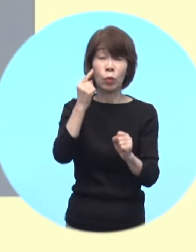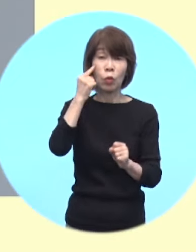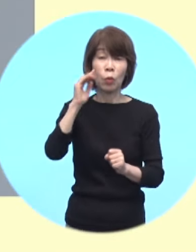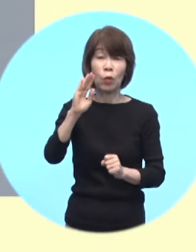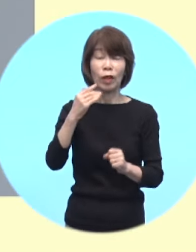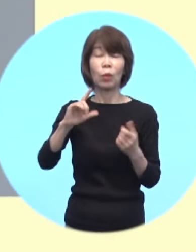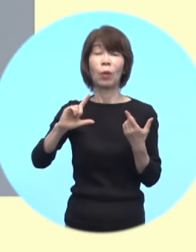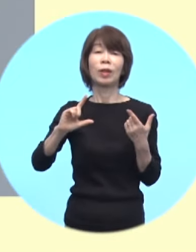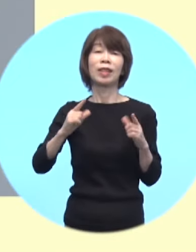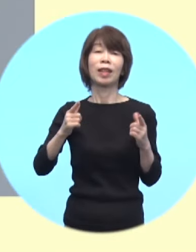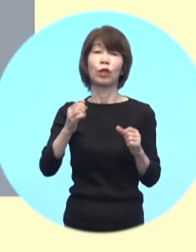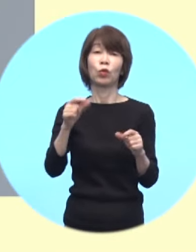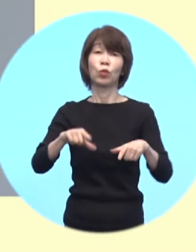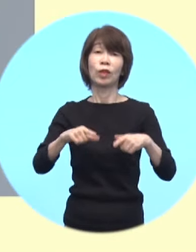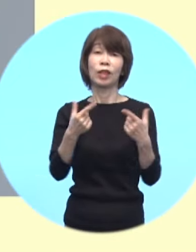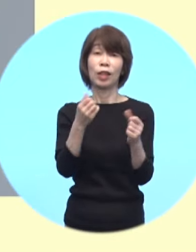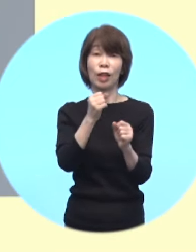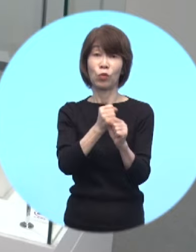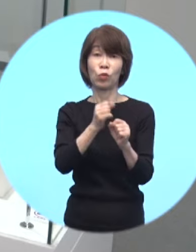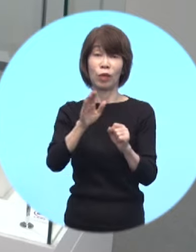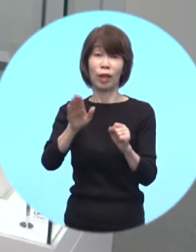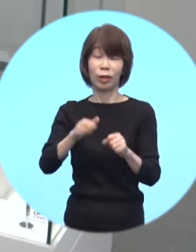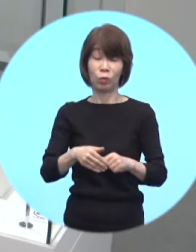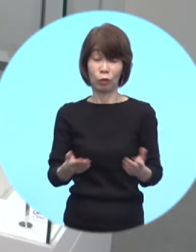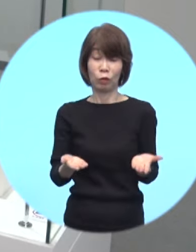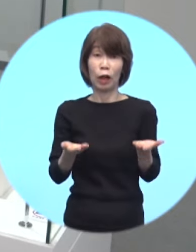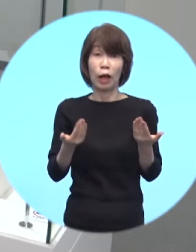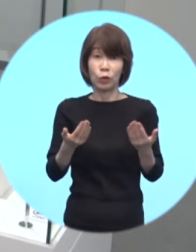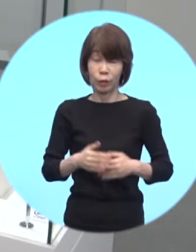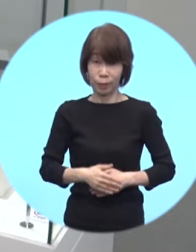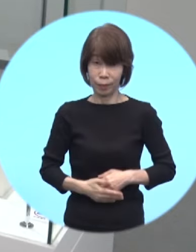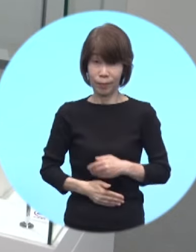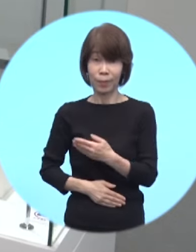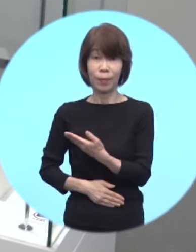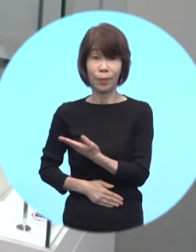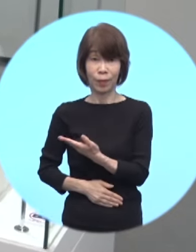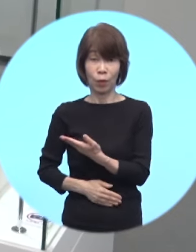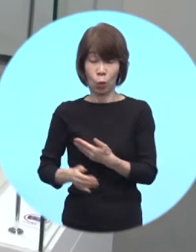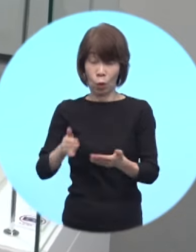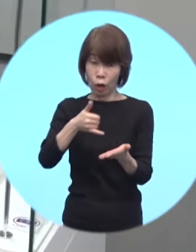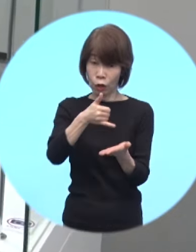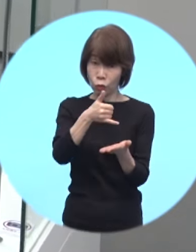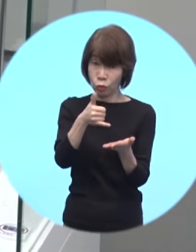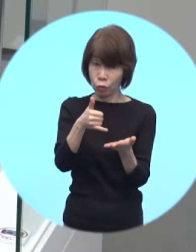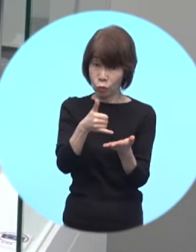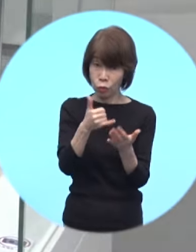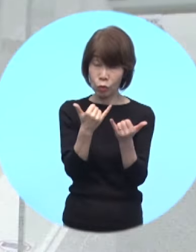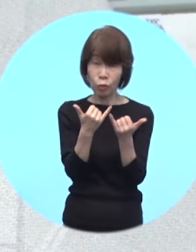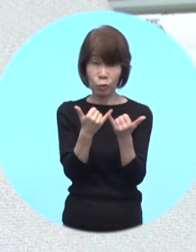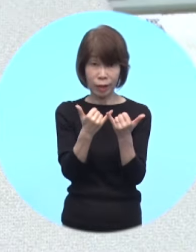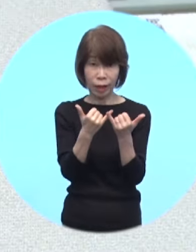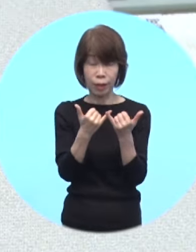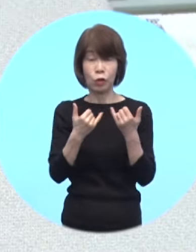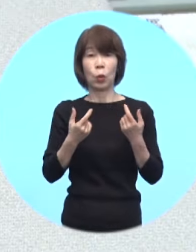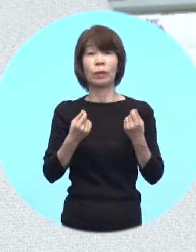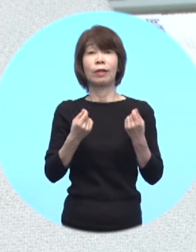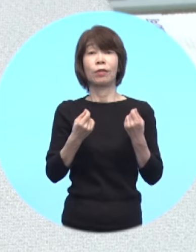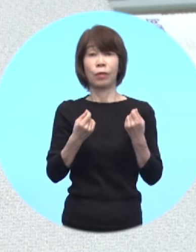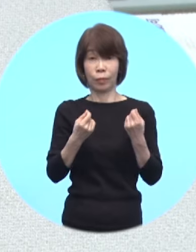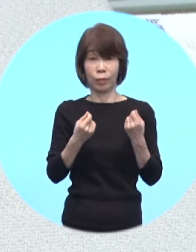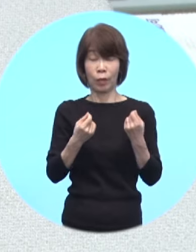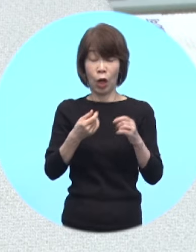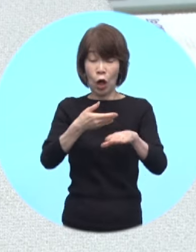持ったらすごい軽いんです。 こちらは急須のような土器ですね。 そうですね、杉本さん鋭いですね。漆